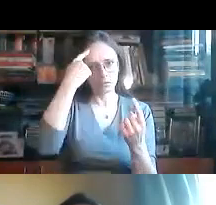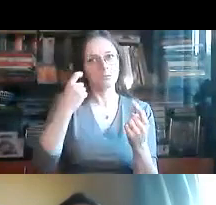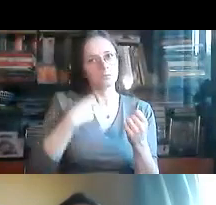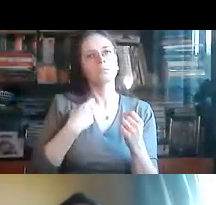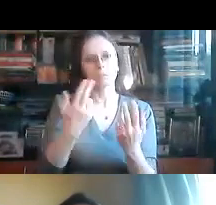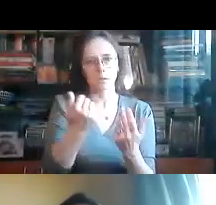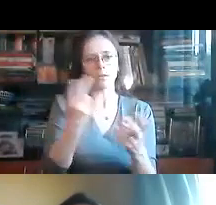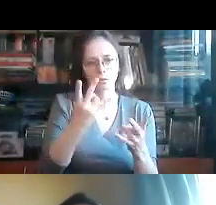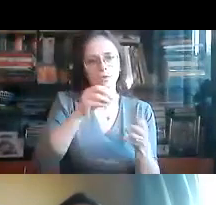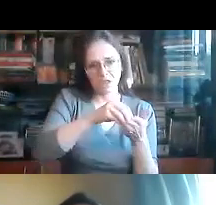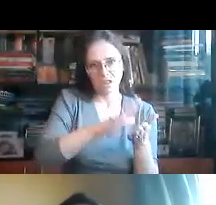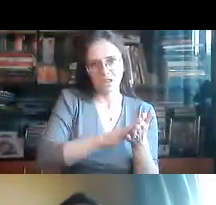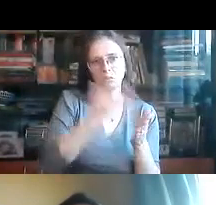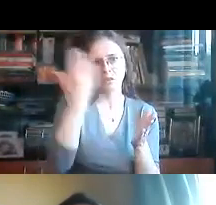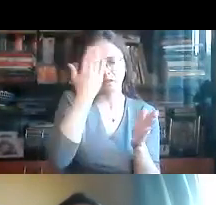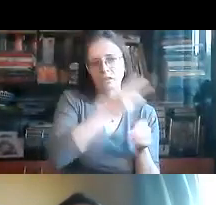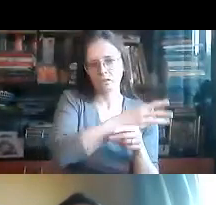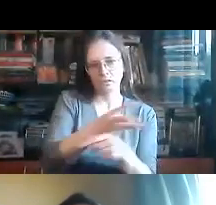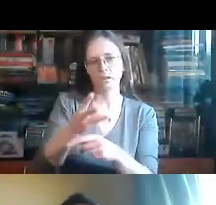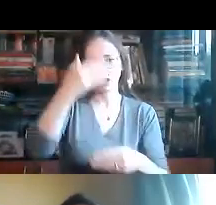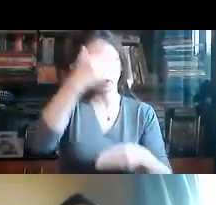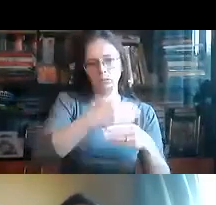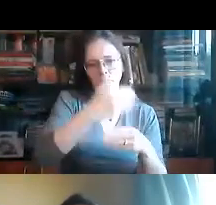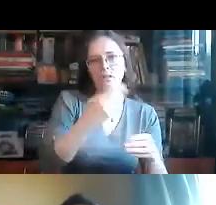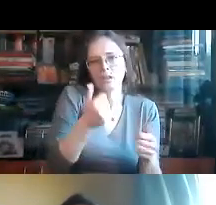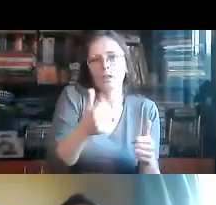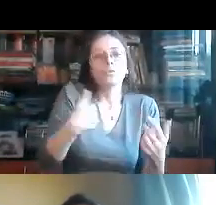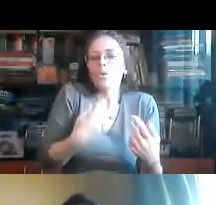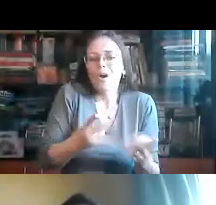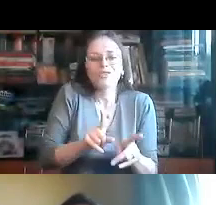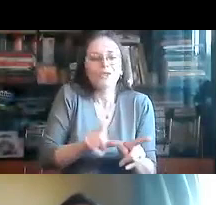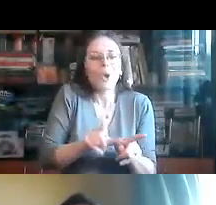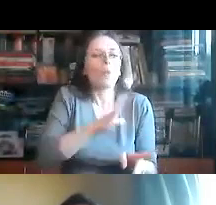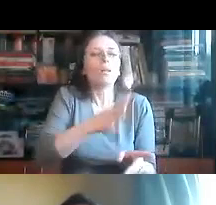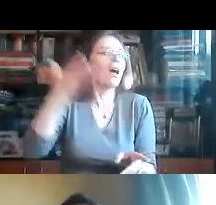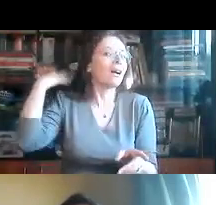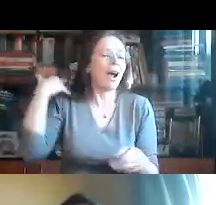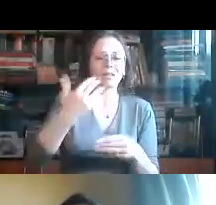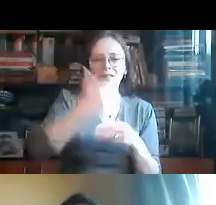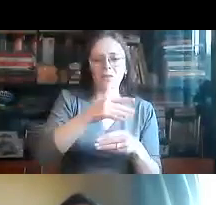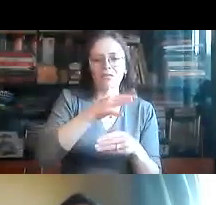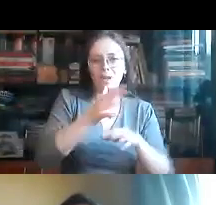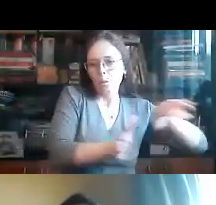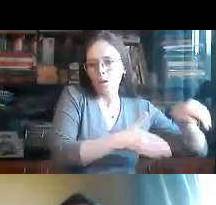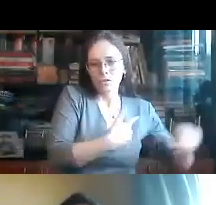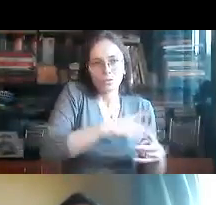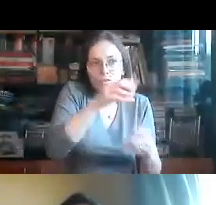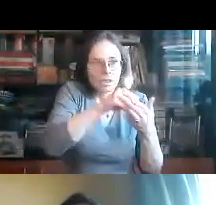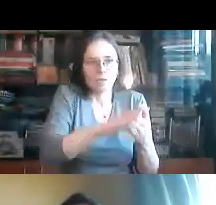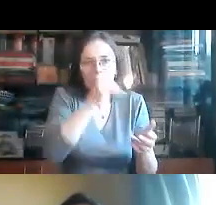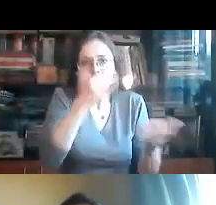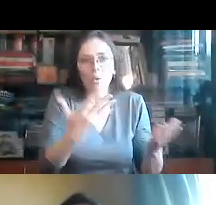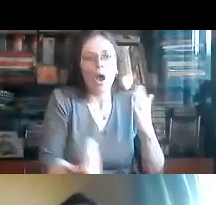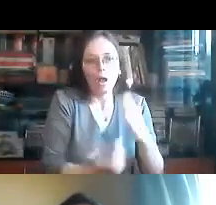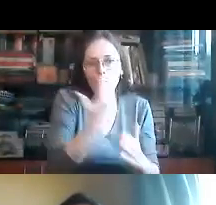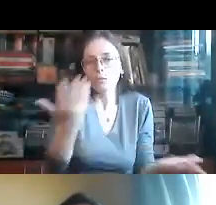хуже, последние спектакли лучше, какие-то давние, тут все это выглядит не очень хорошо, тем не менее мы это выложили,